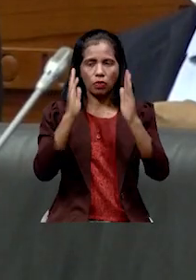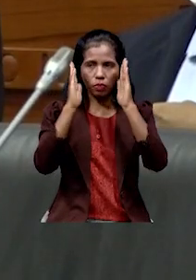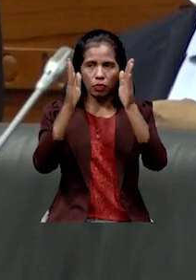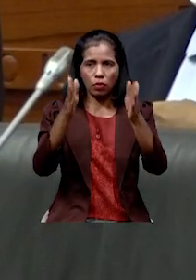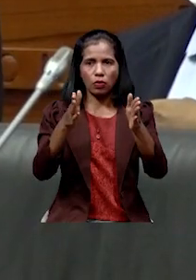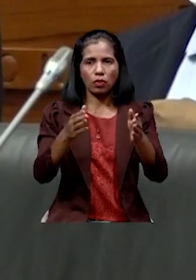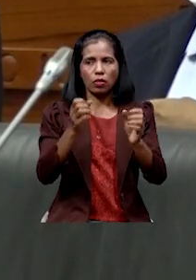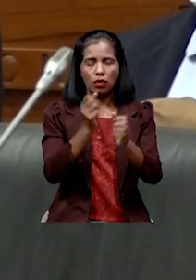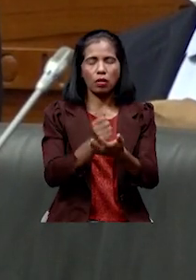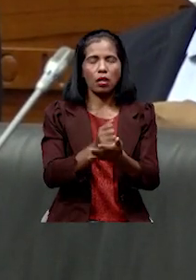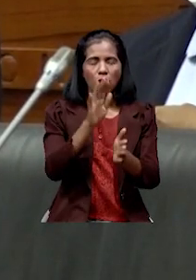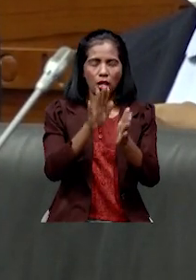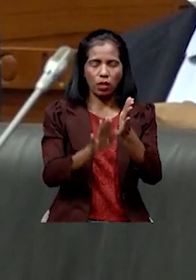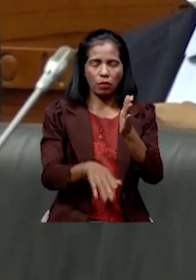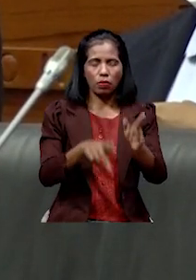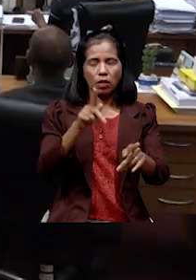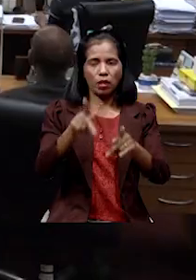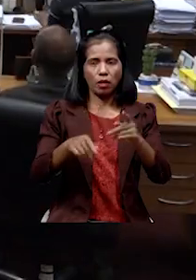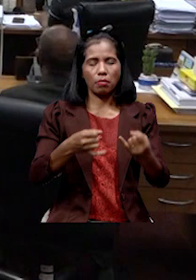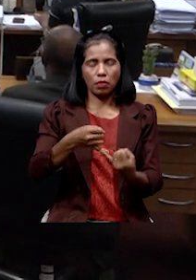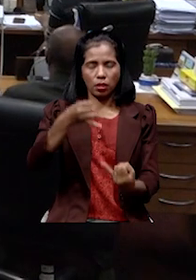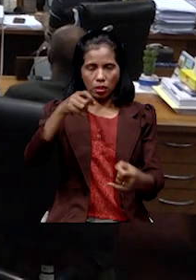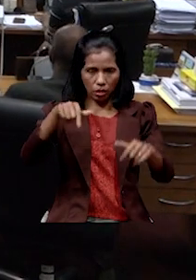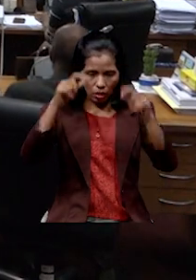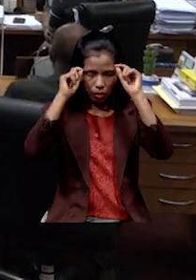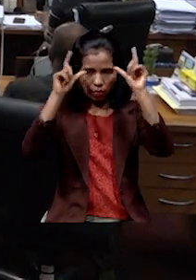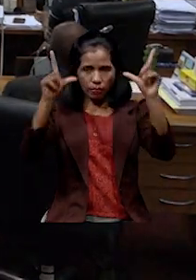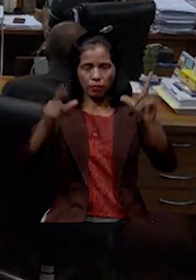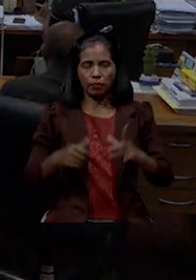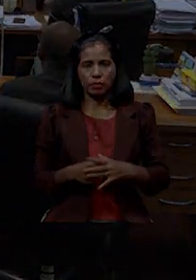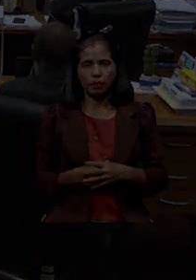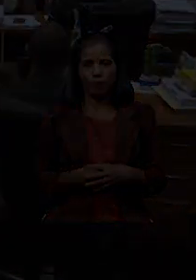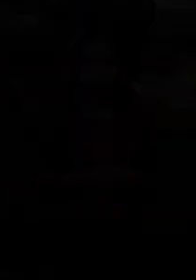redus manutrisaun ia Timor Leste. Fatima Pereira, Eliu Gaio, GMN.